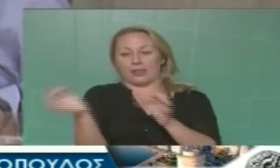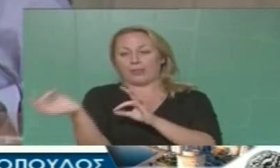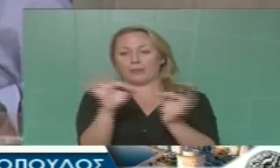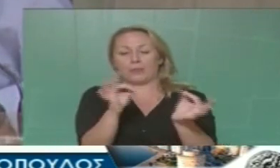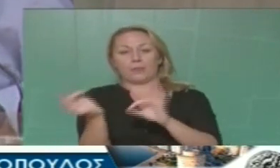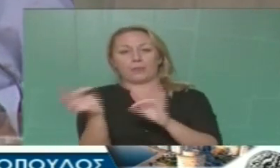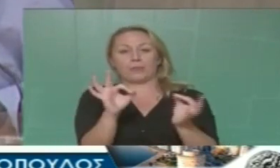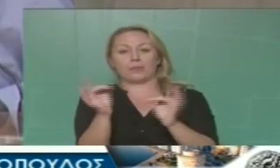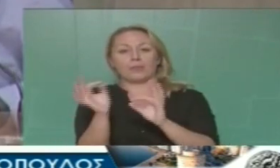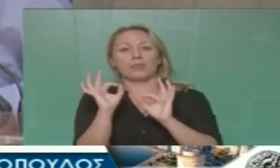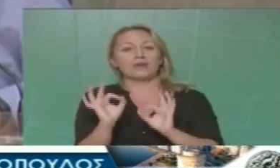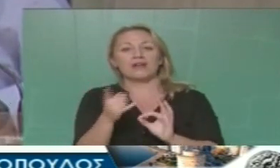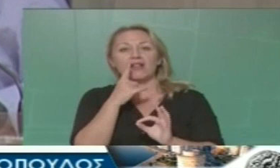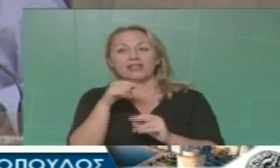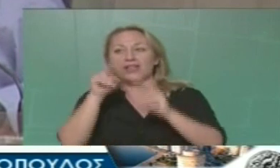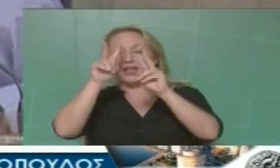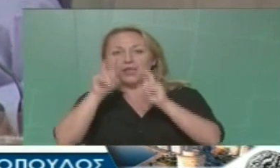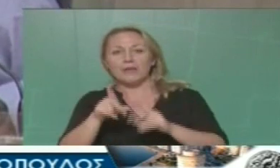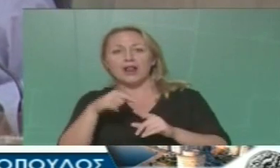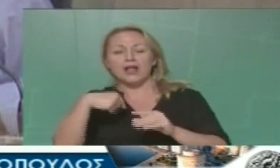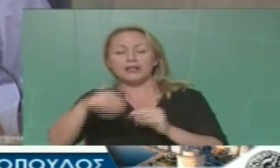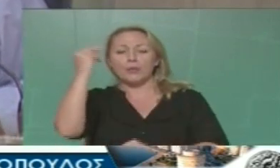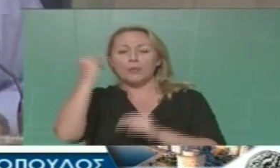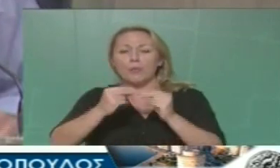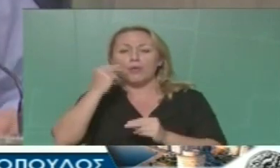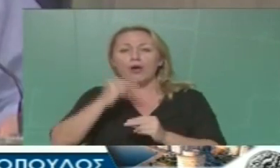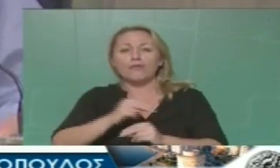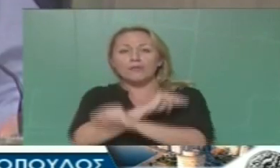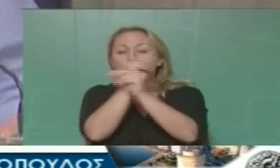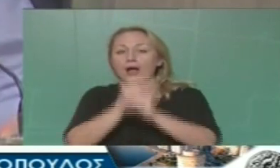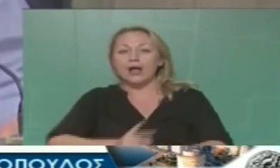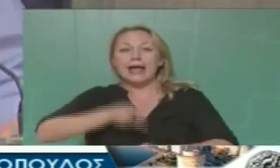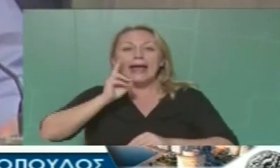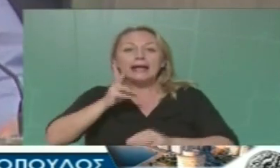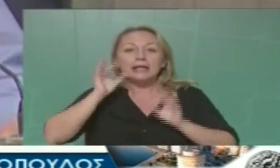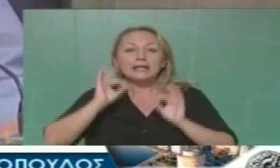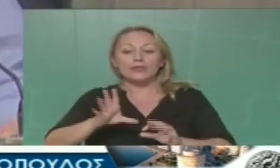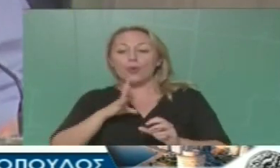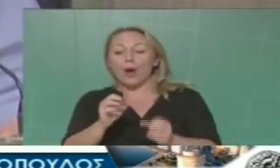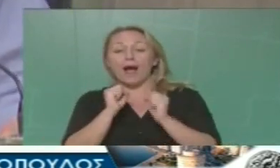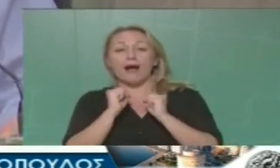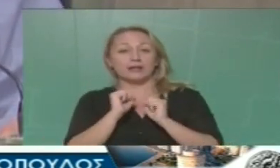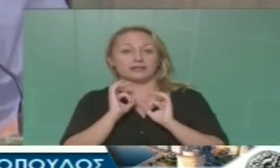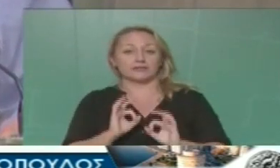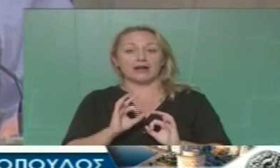άποψης ότι η μελέτη τους πάσει τόσο πολύ που βάζει σε κινδύνους ασφάλειας